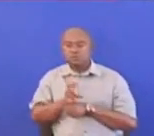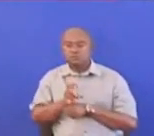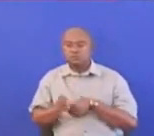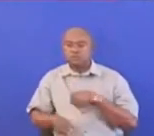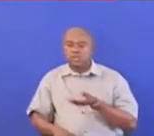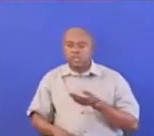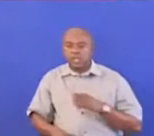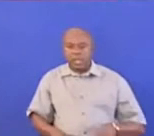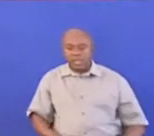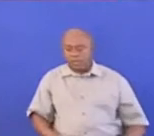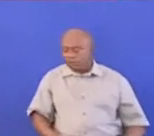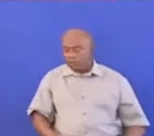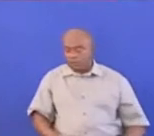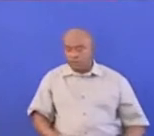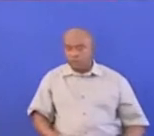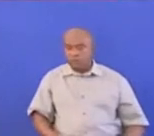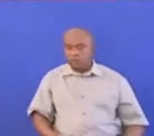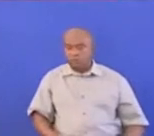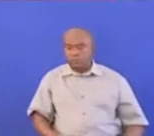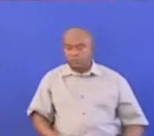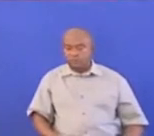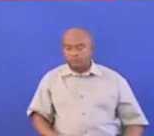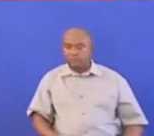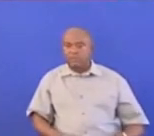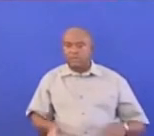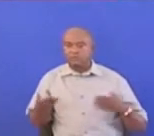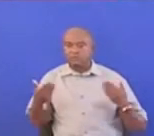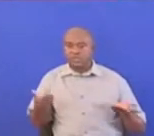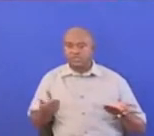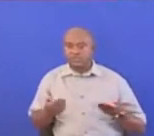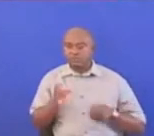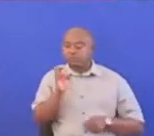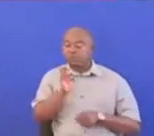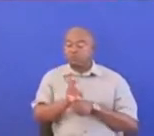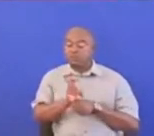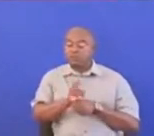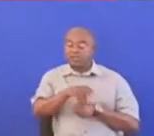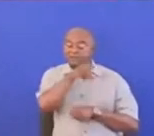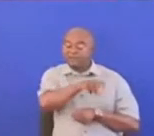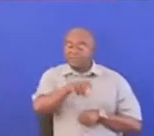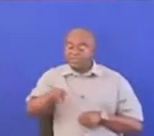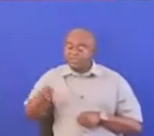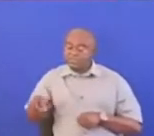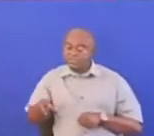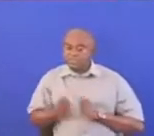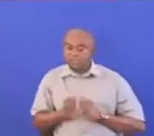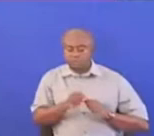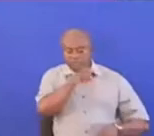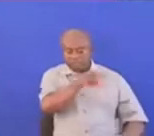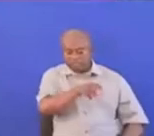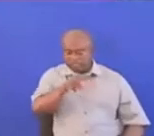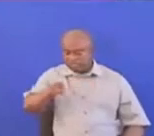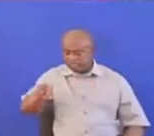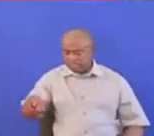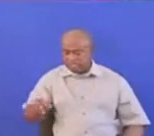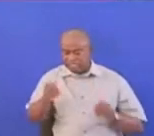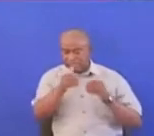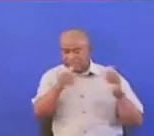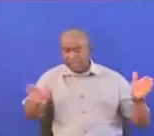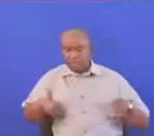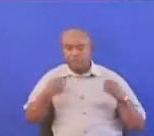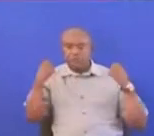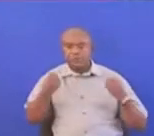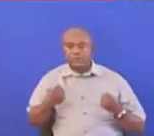tuliyoamua sasa. Na tunasimamia vipi? Basi hivi vigingi viwekwe mahali pote ili mipaka